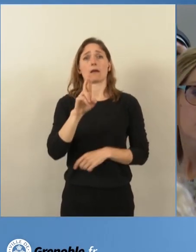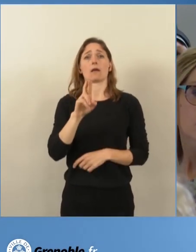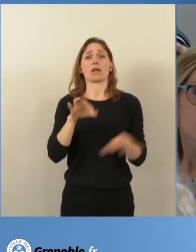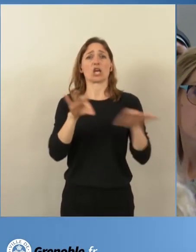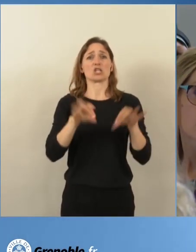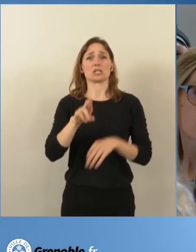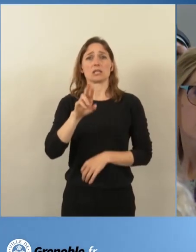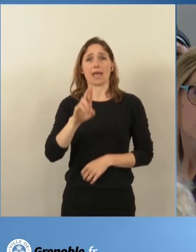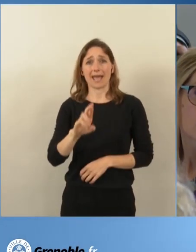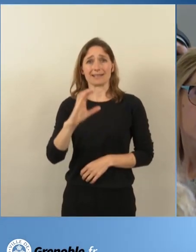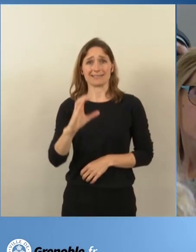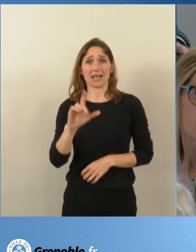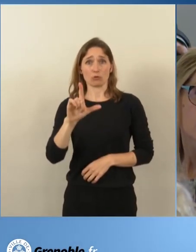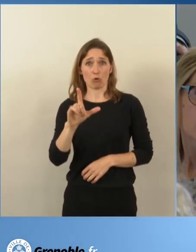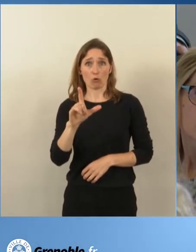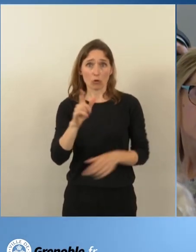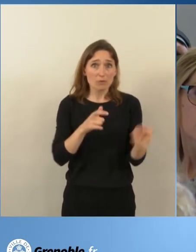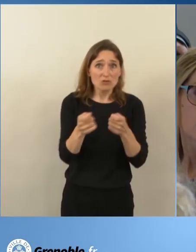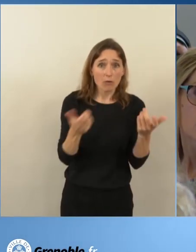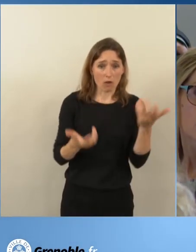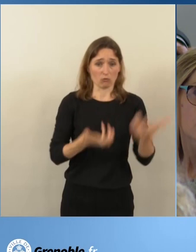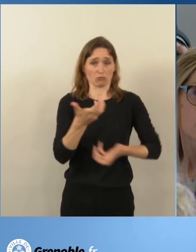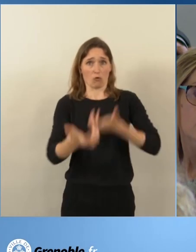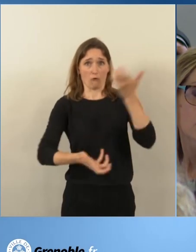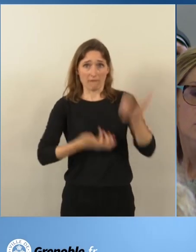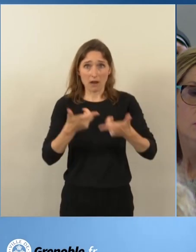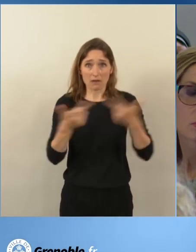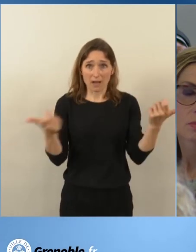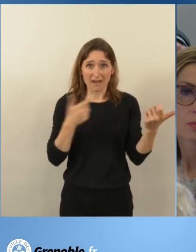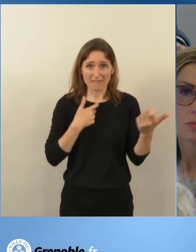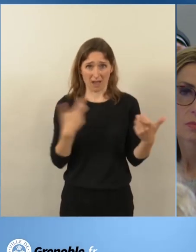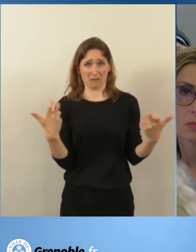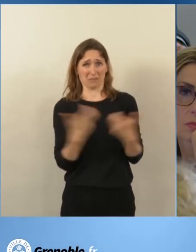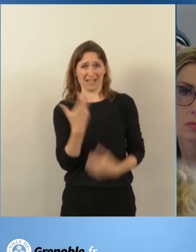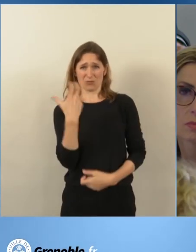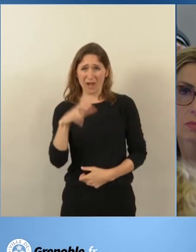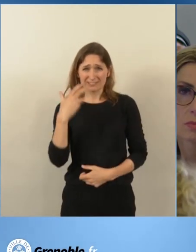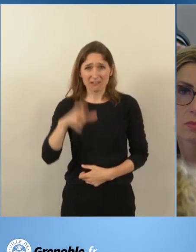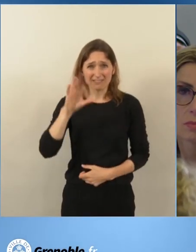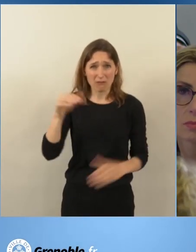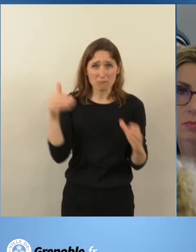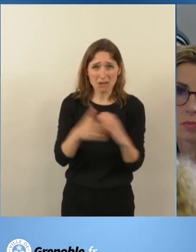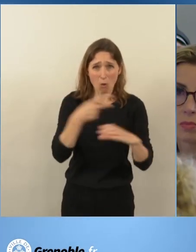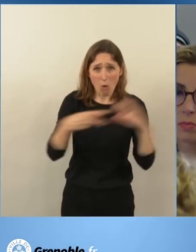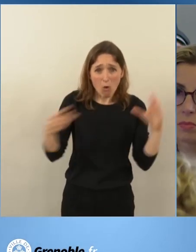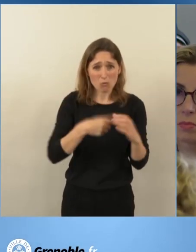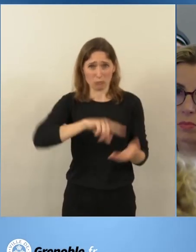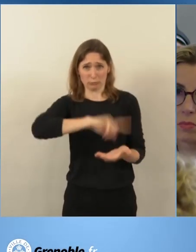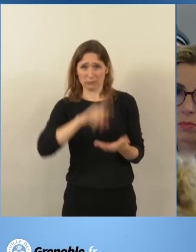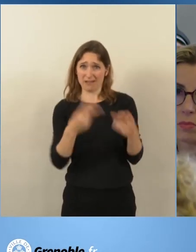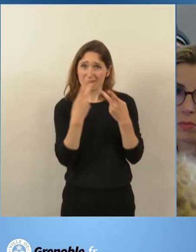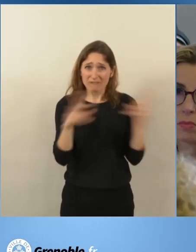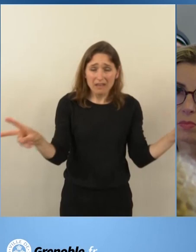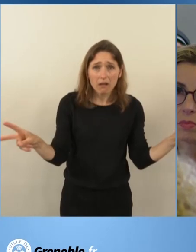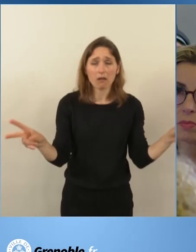ciel et la chaufferie où il en coûtera 350 000 euros à la ville or de la procédure et